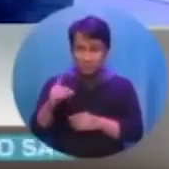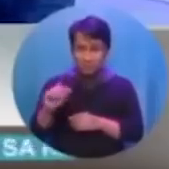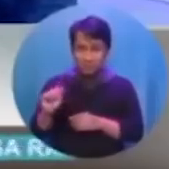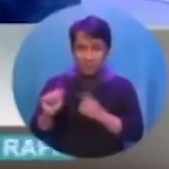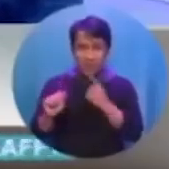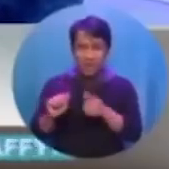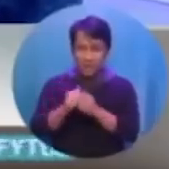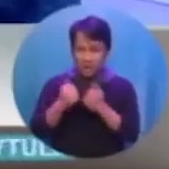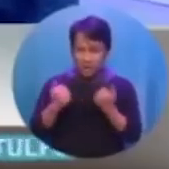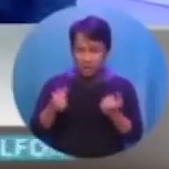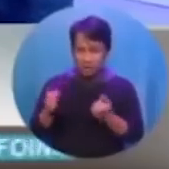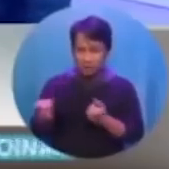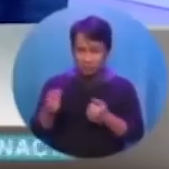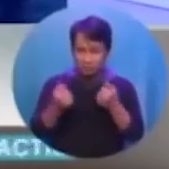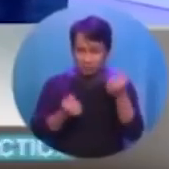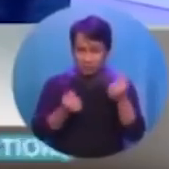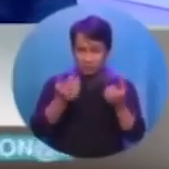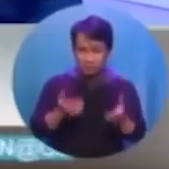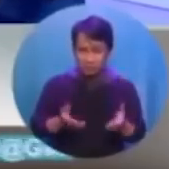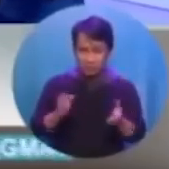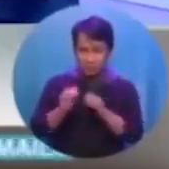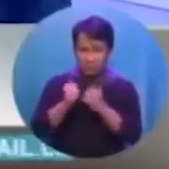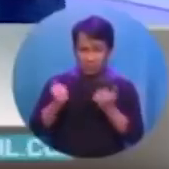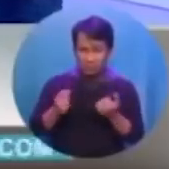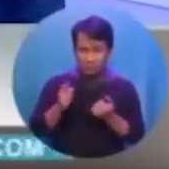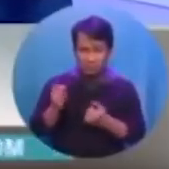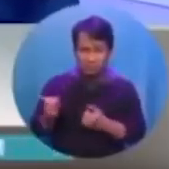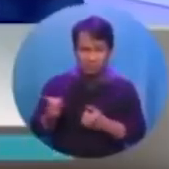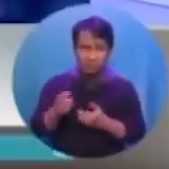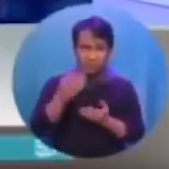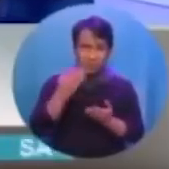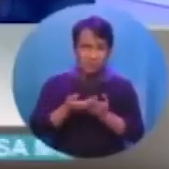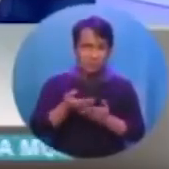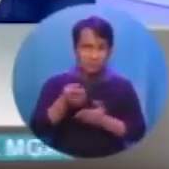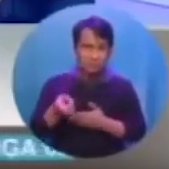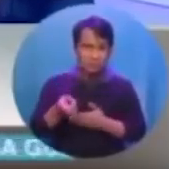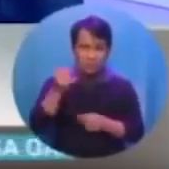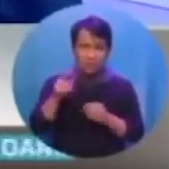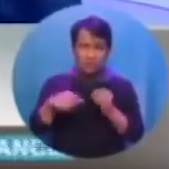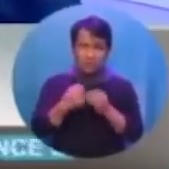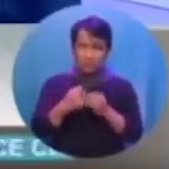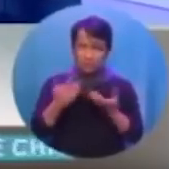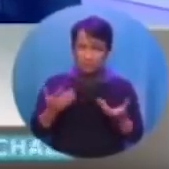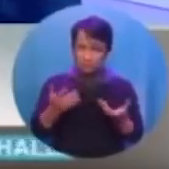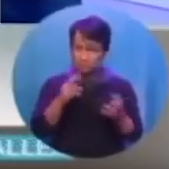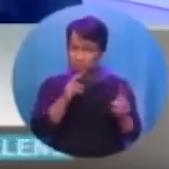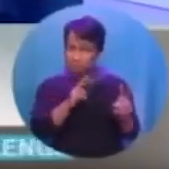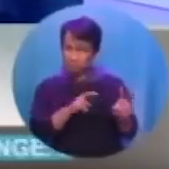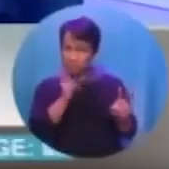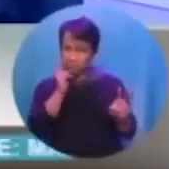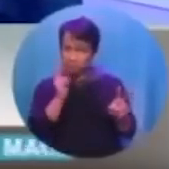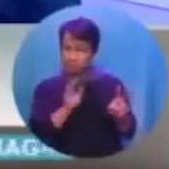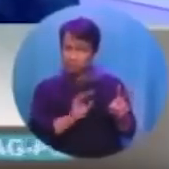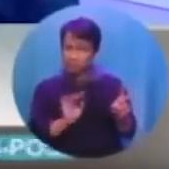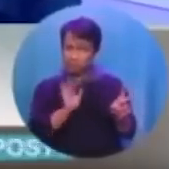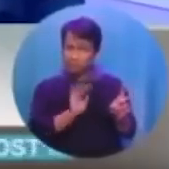po siya bilang driver ng gulay po ninyo? Mabait naman po siya, idol. Wala ho ba kayong